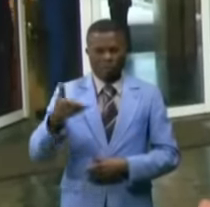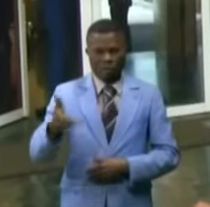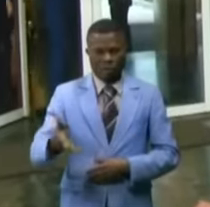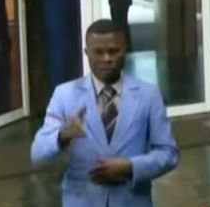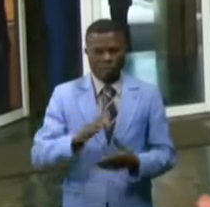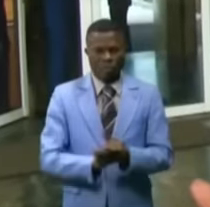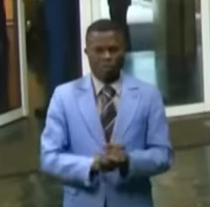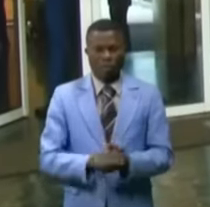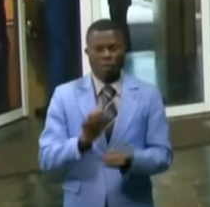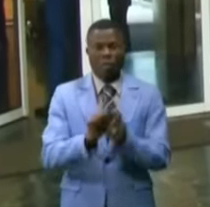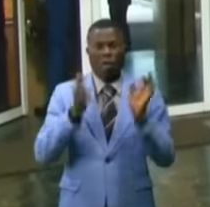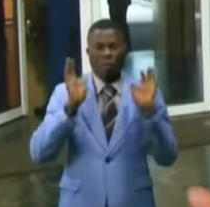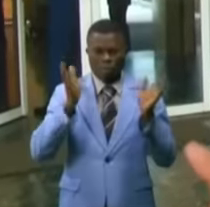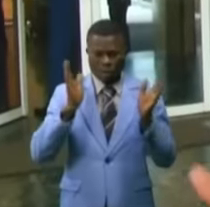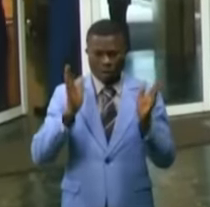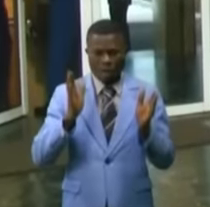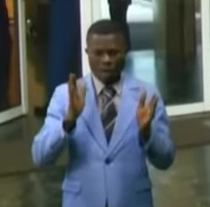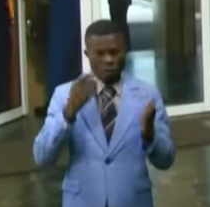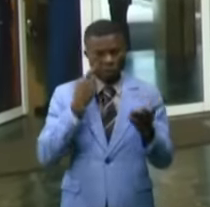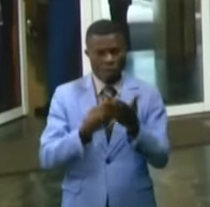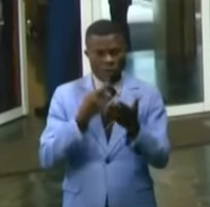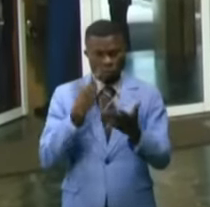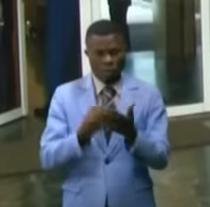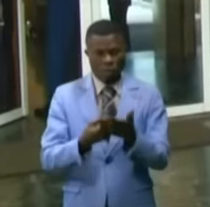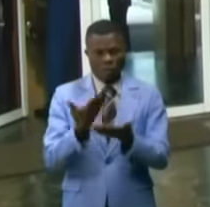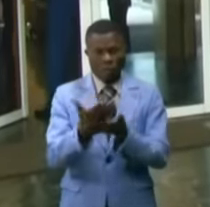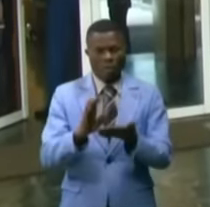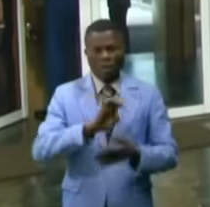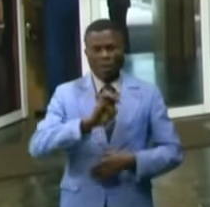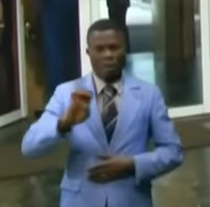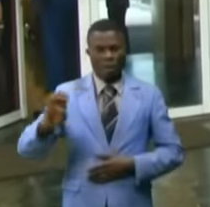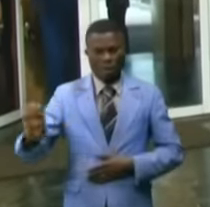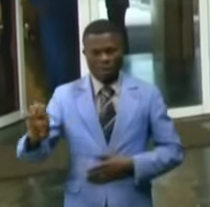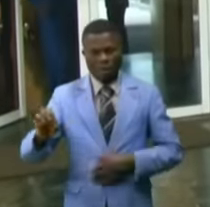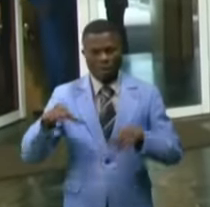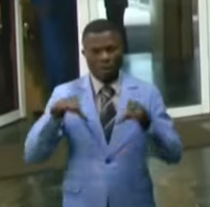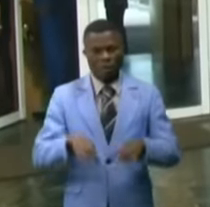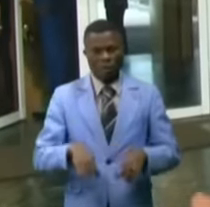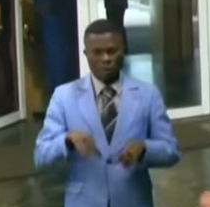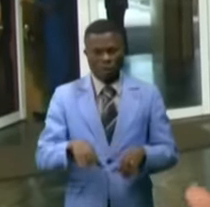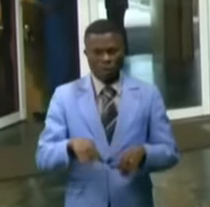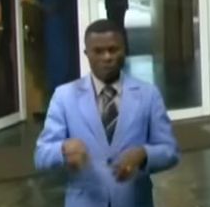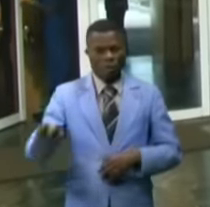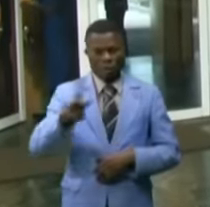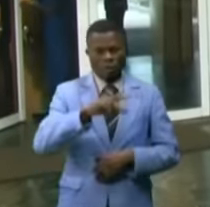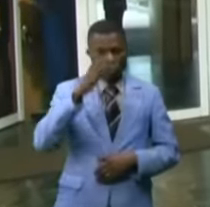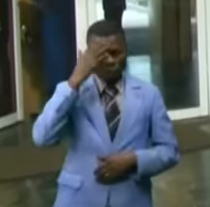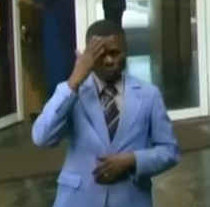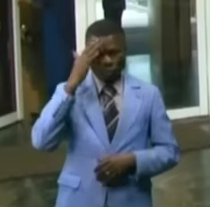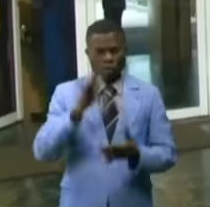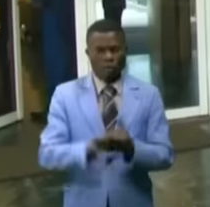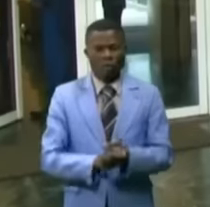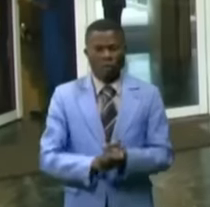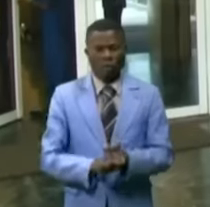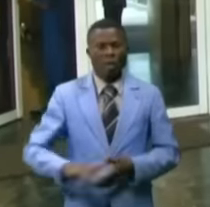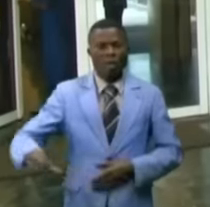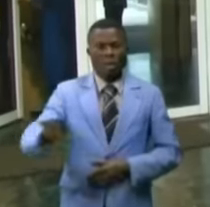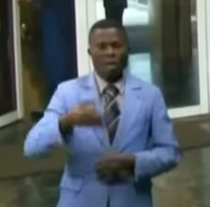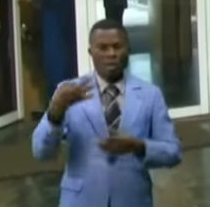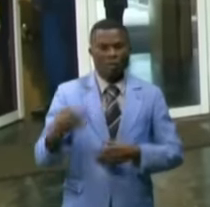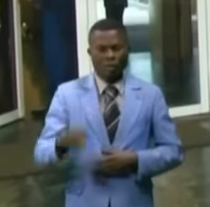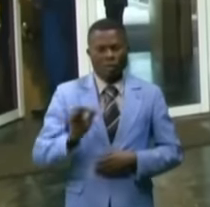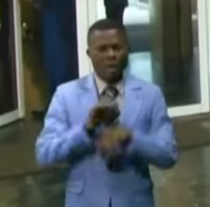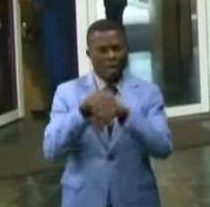C'est la gravité de la situation à l'est. Et vous savez que le président de la République française est très engagé sur